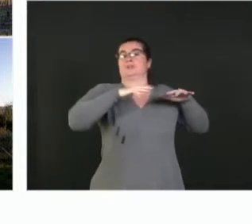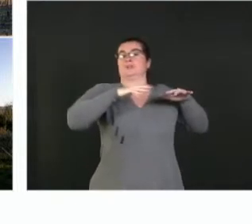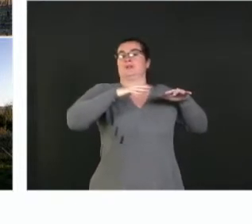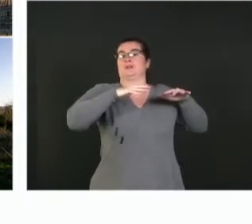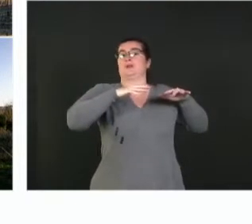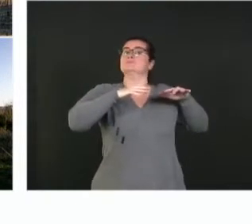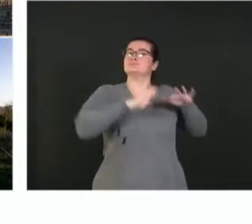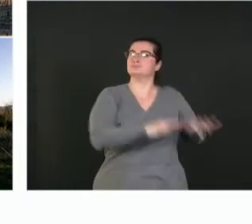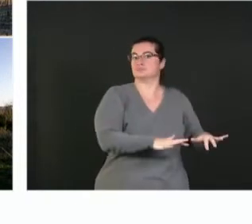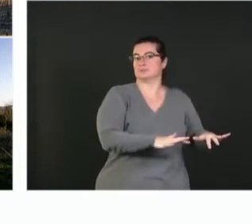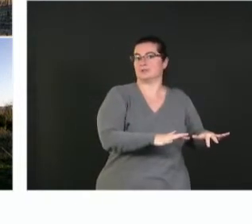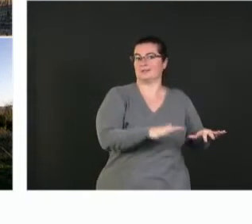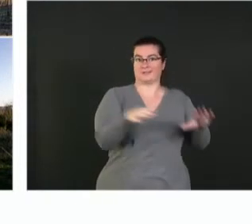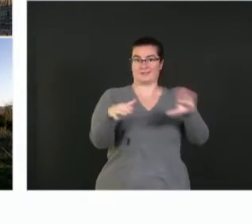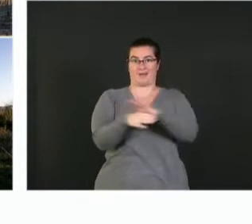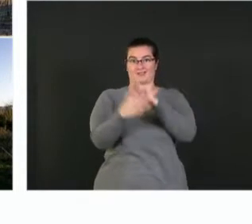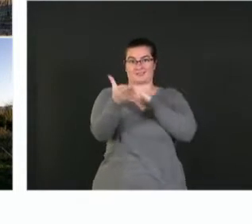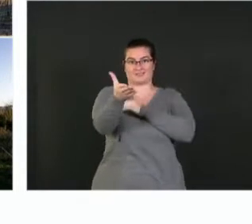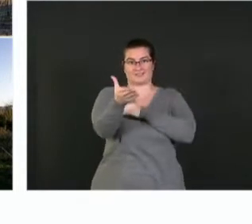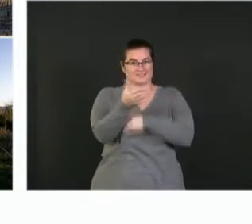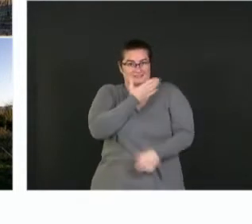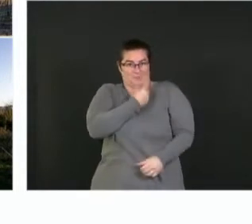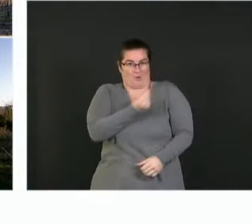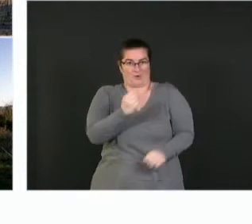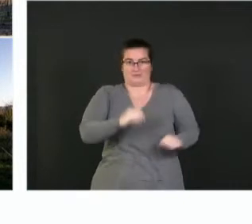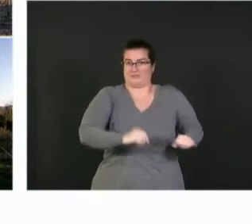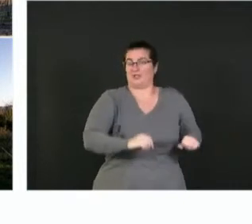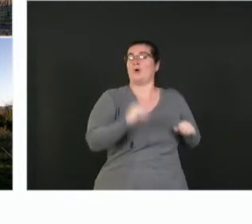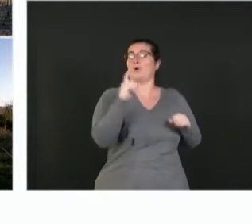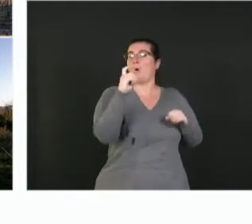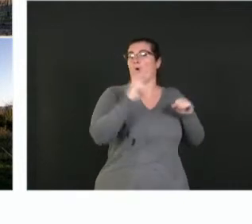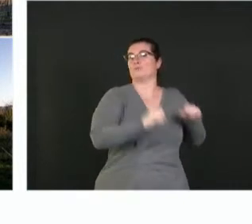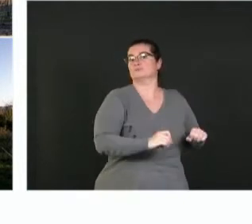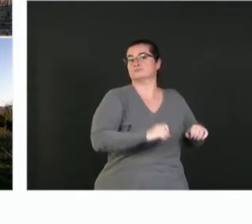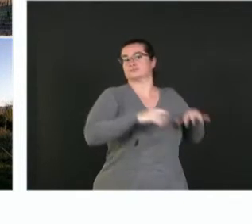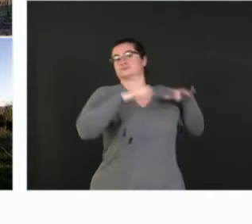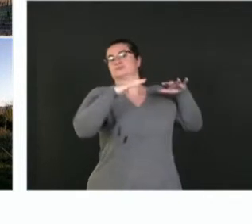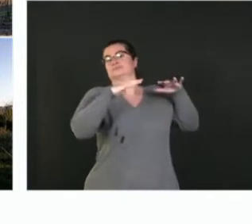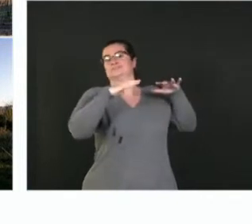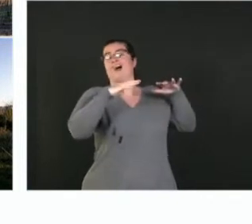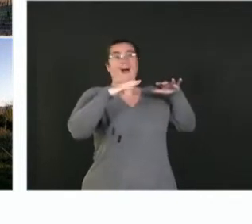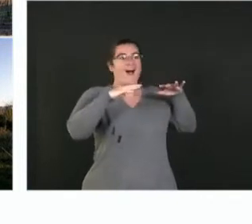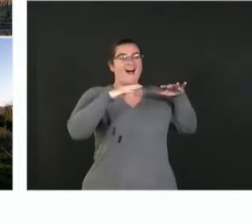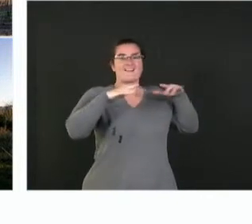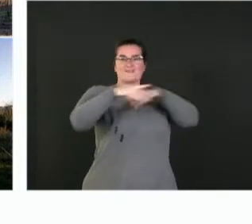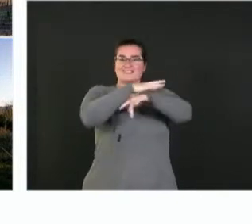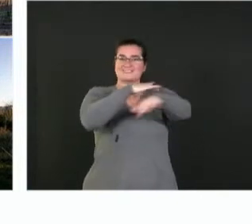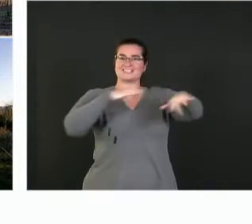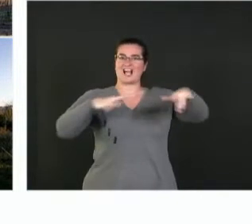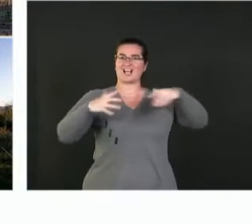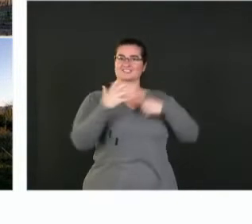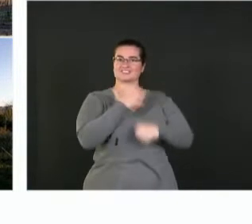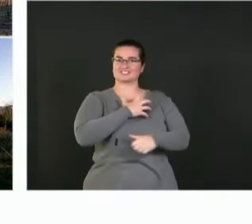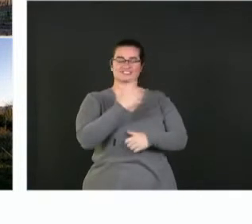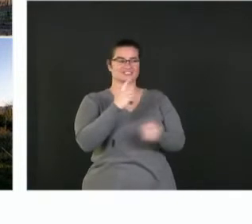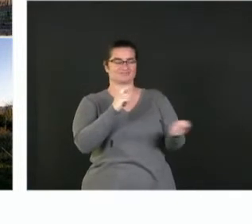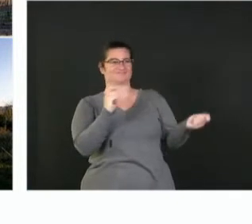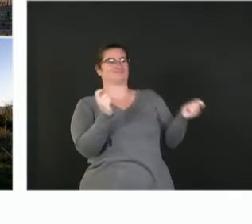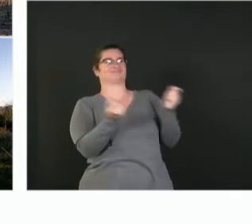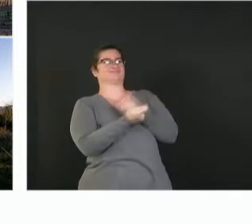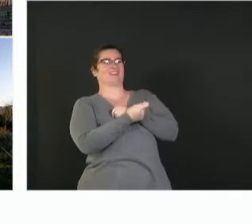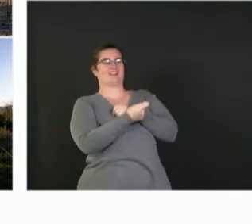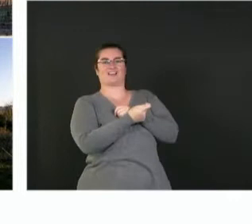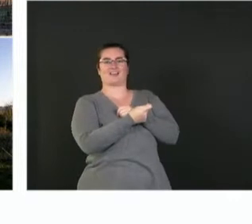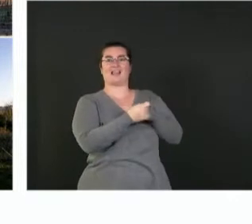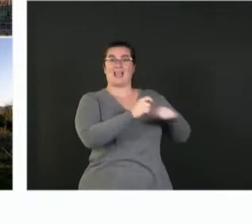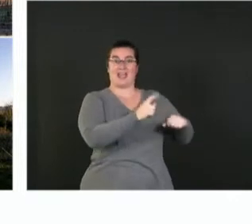côté, quand il n'est plus inondé, mais c'est beau, quoi. C'est beau parce que l'eau a apporté un paysage incroyablement riche. Et donc la